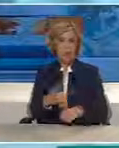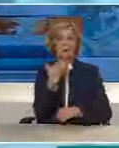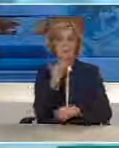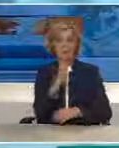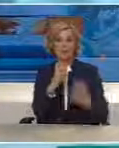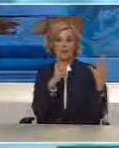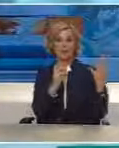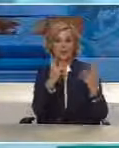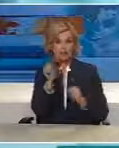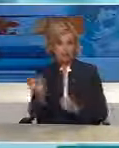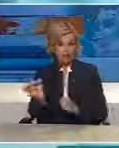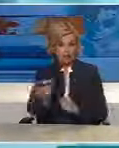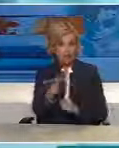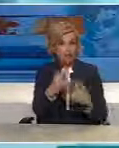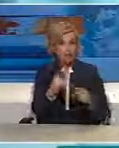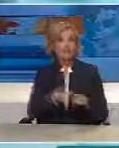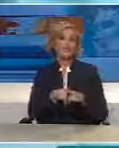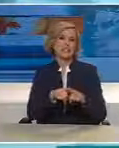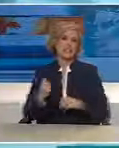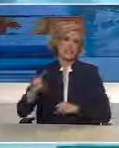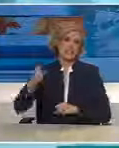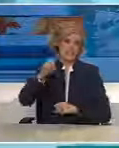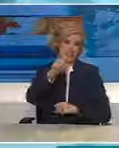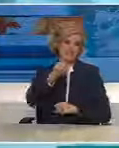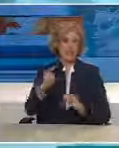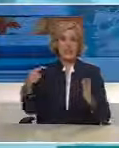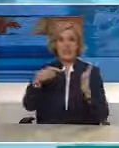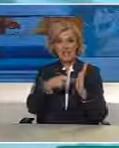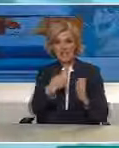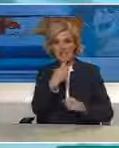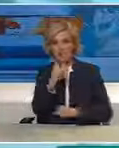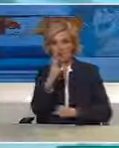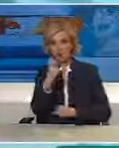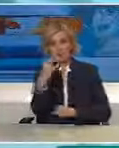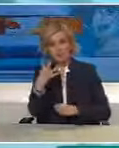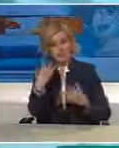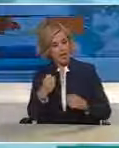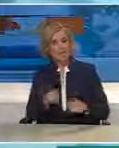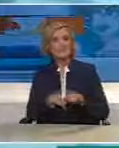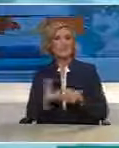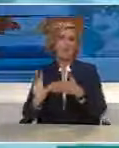573 κρούσματα θεωρούνται σχετιζόμενα με ταξίδι και 1.124 σχετιζόμενα με ήδη γνωστό κρούσμα.